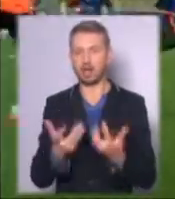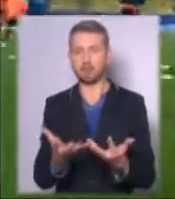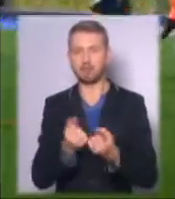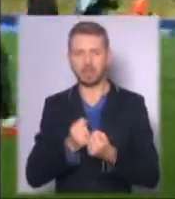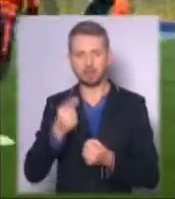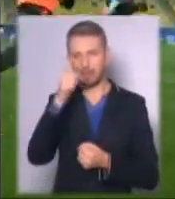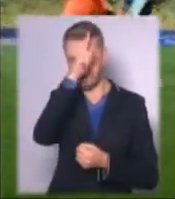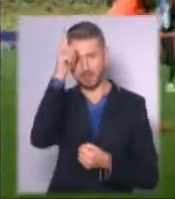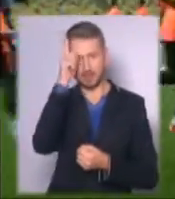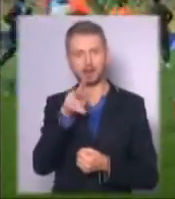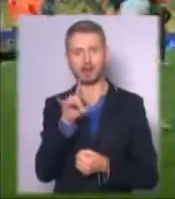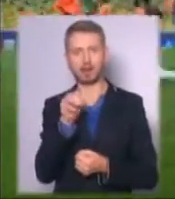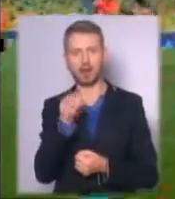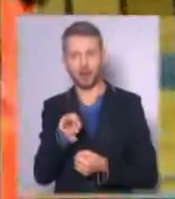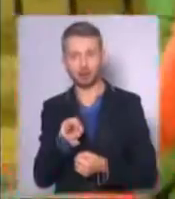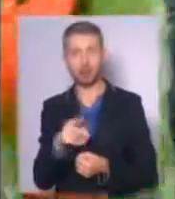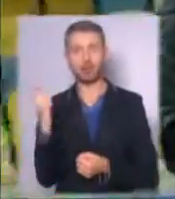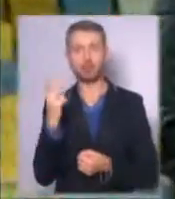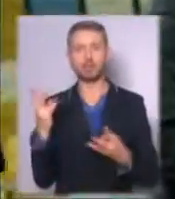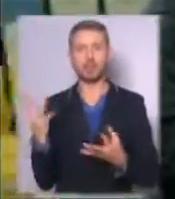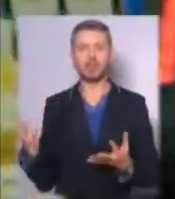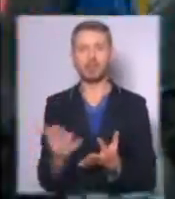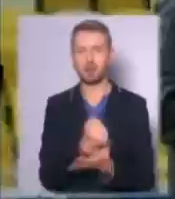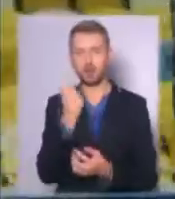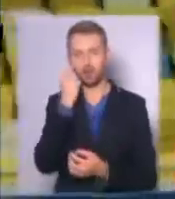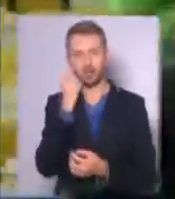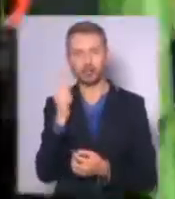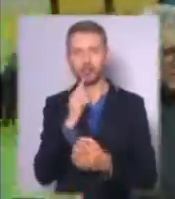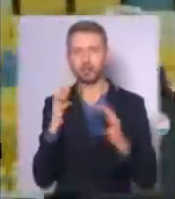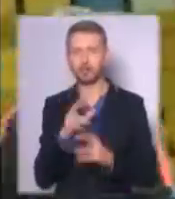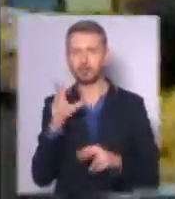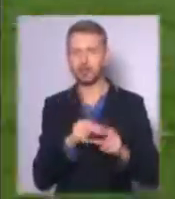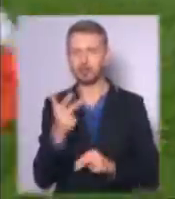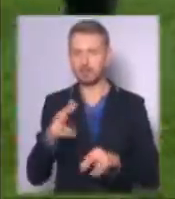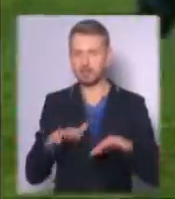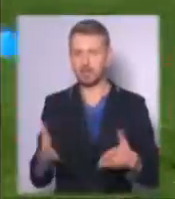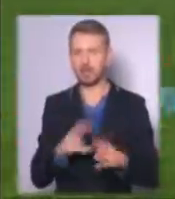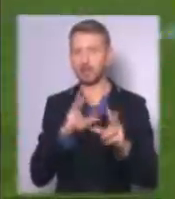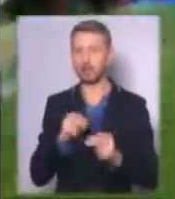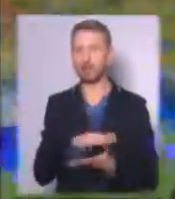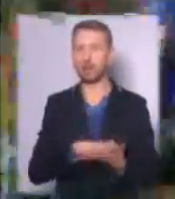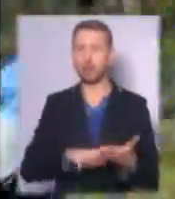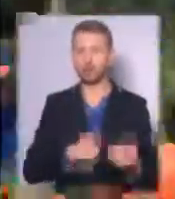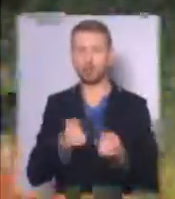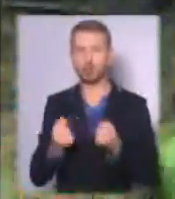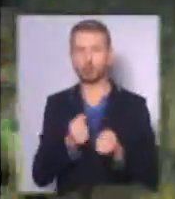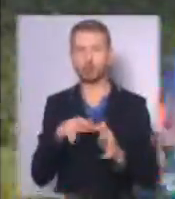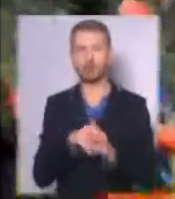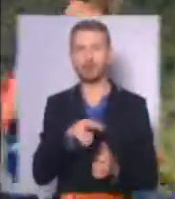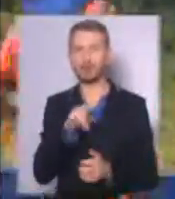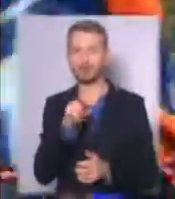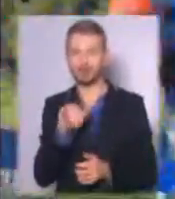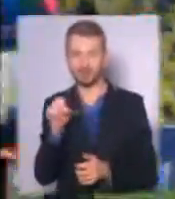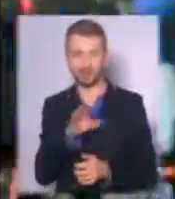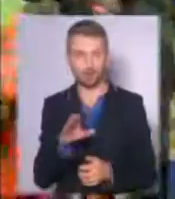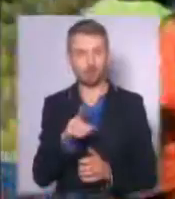«Реал». Господарям треба набирати очки, аби зберегти шанси на третє місце, яке гарантує продовження боротьби у Лізі Європи.